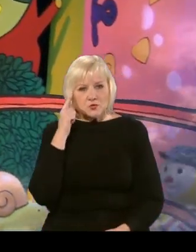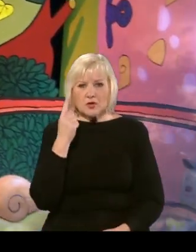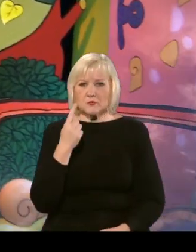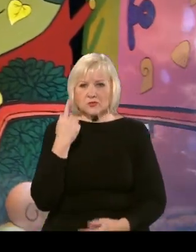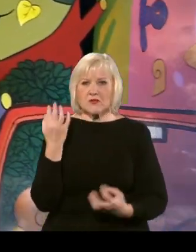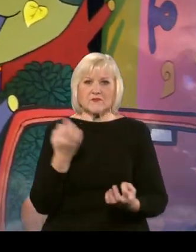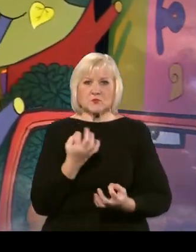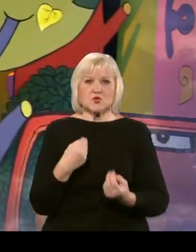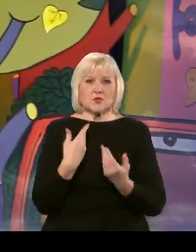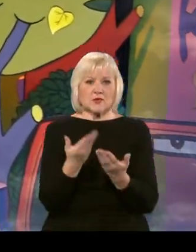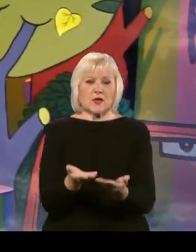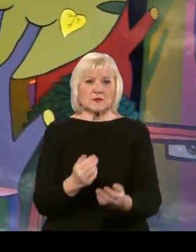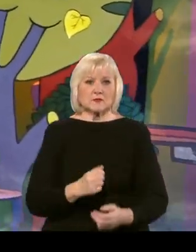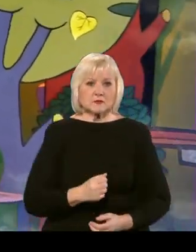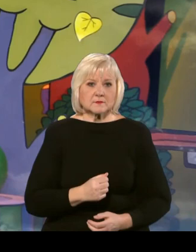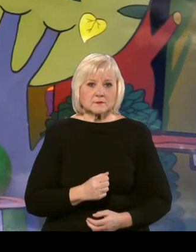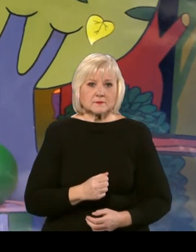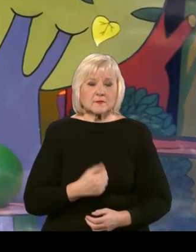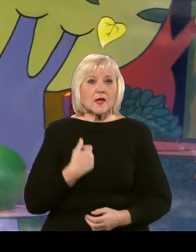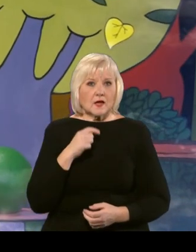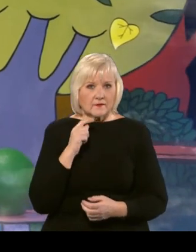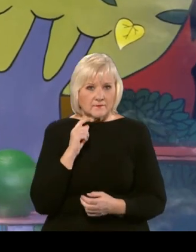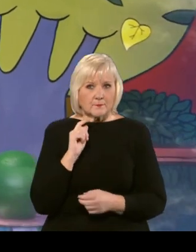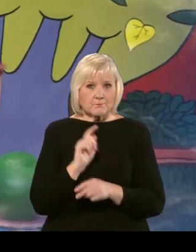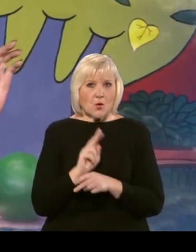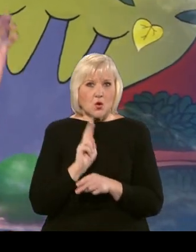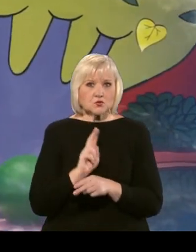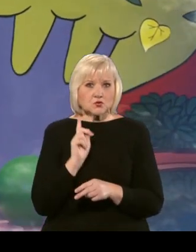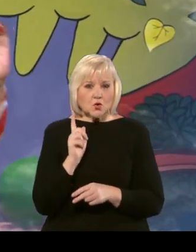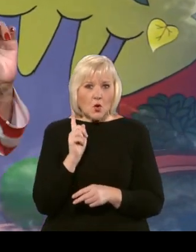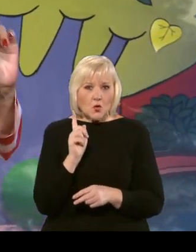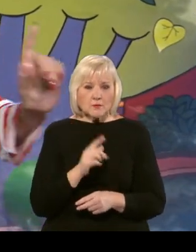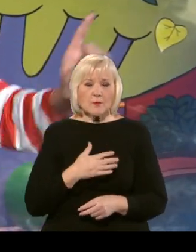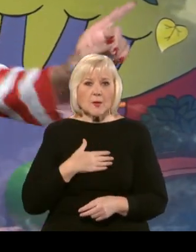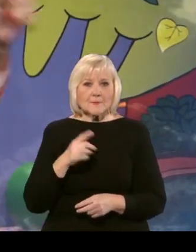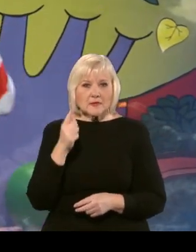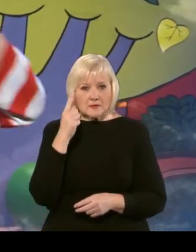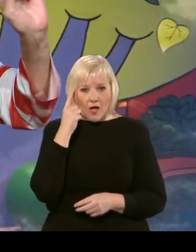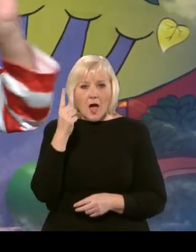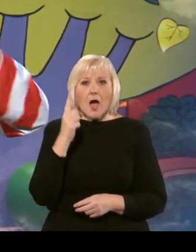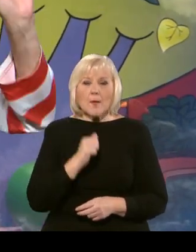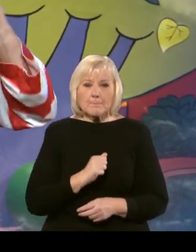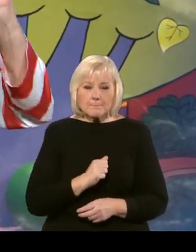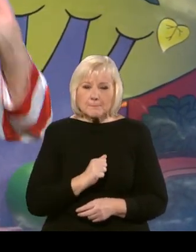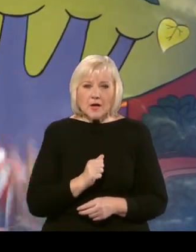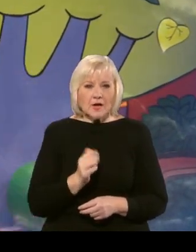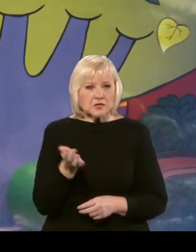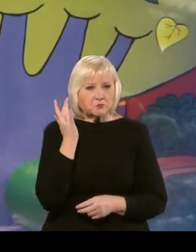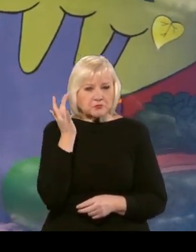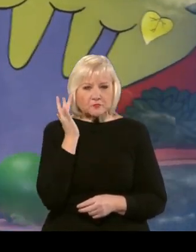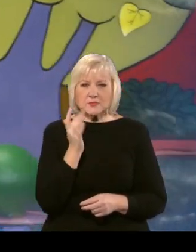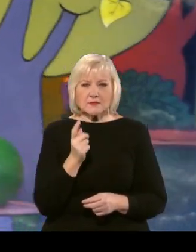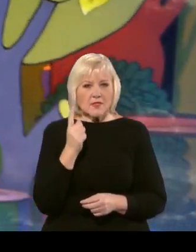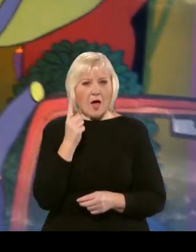opravdu nevím. Ovšem pozor, já mám nápad a přímo